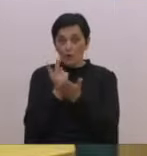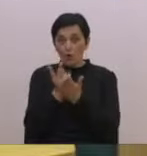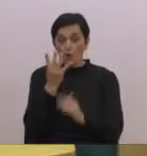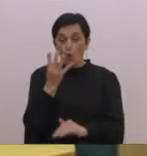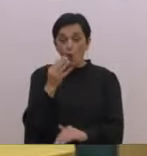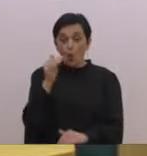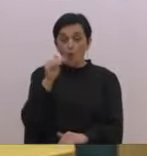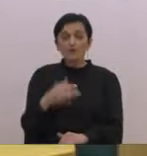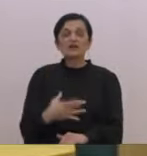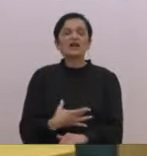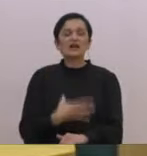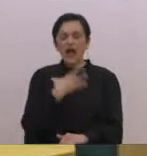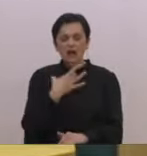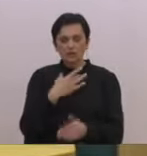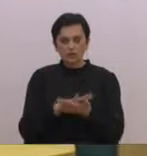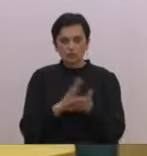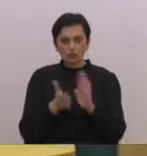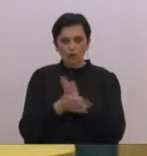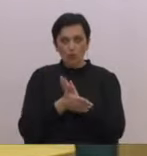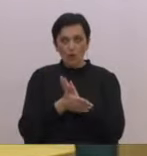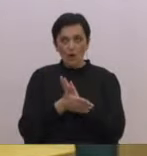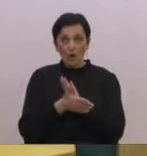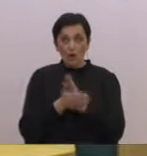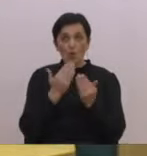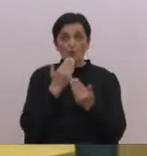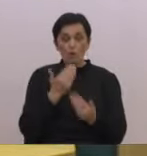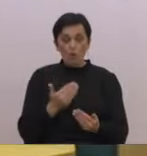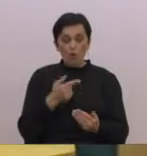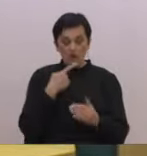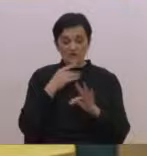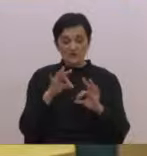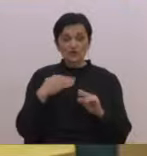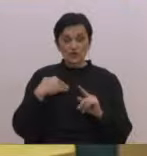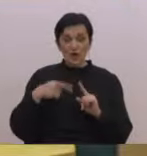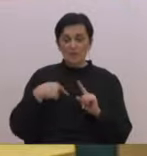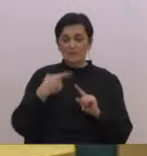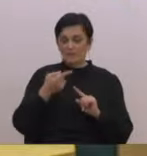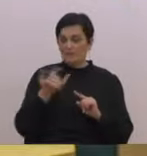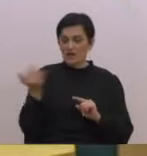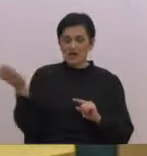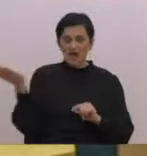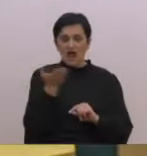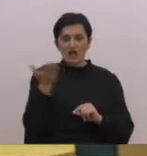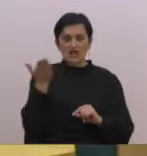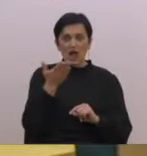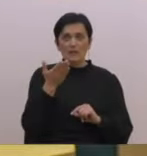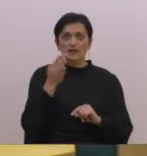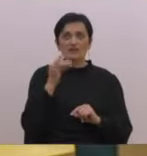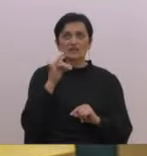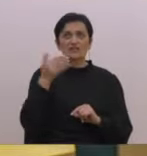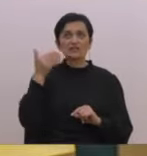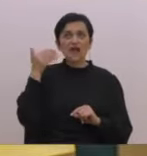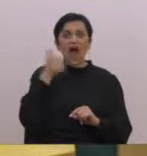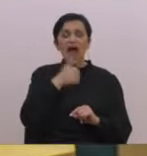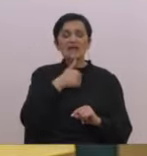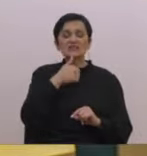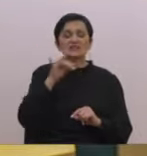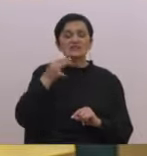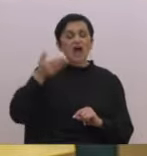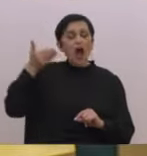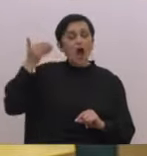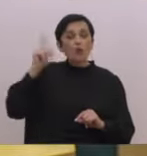ta se catastrofulim gomareoba. Da, bolos, uite, cu eha, ce mi se mere, gamul e nisel, sasul e experte. Sasul e ceamă, e la